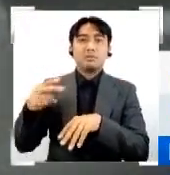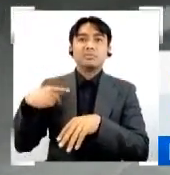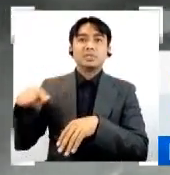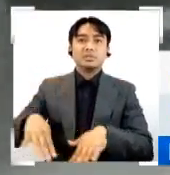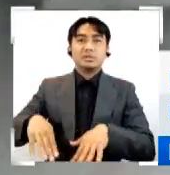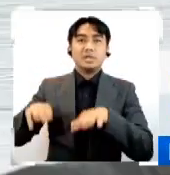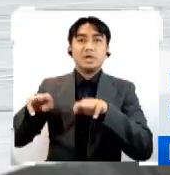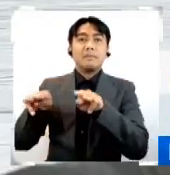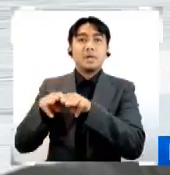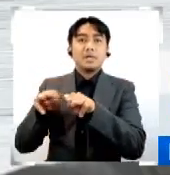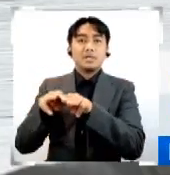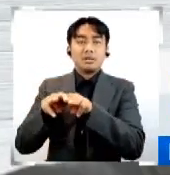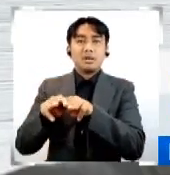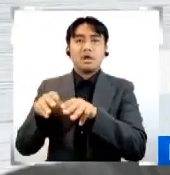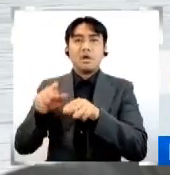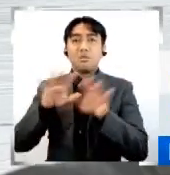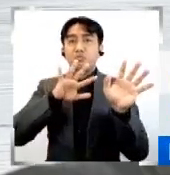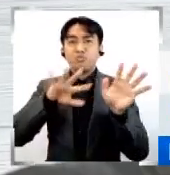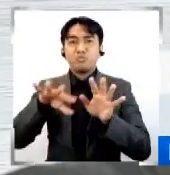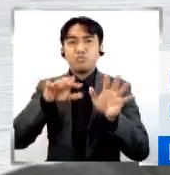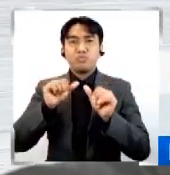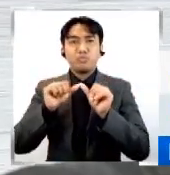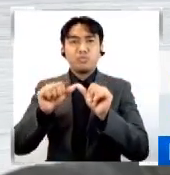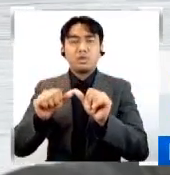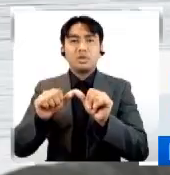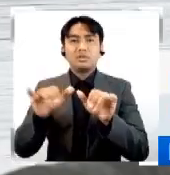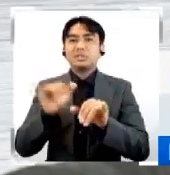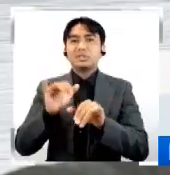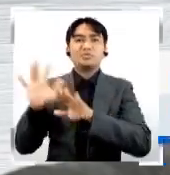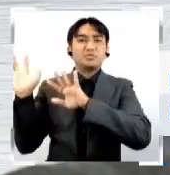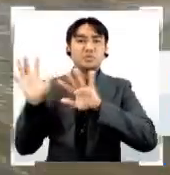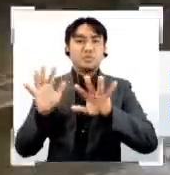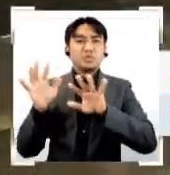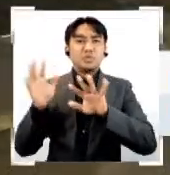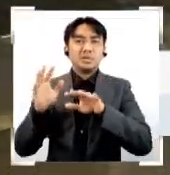sa Marikina, kundi sa lakas ng ulan mula sa mga bundok ng Rizal.